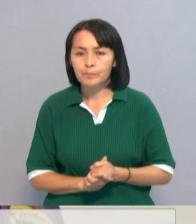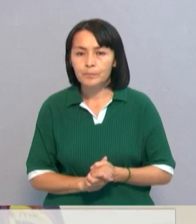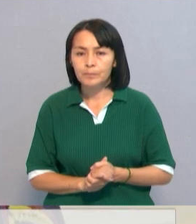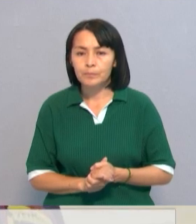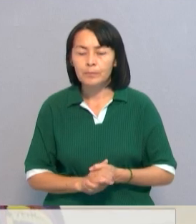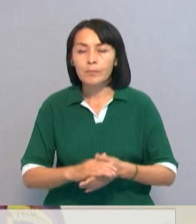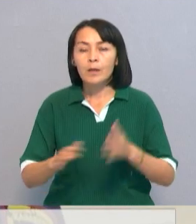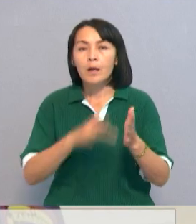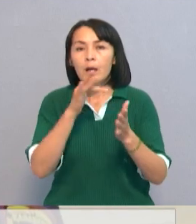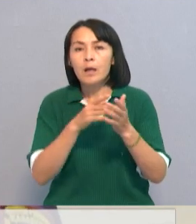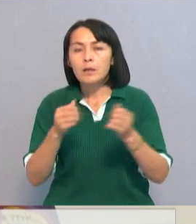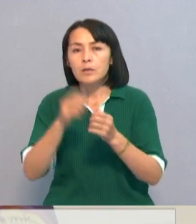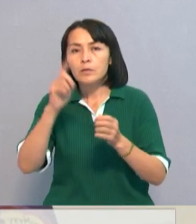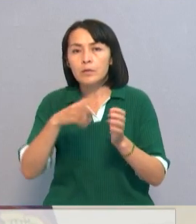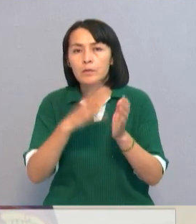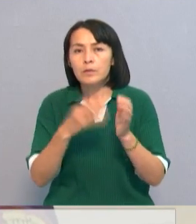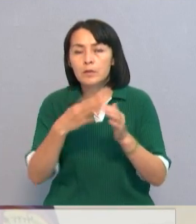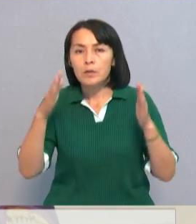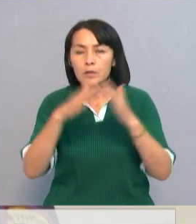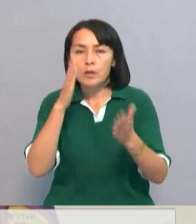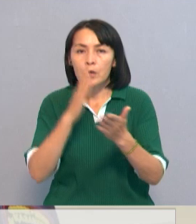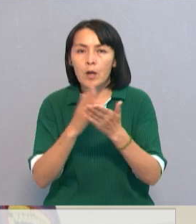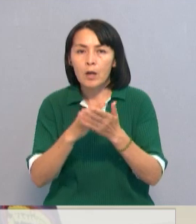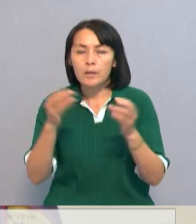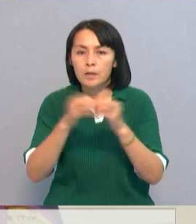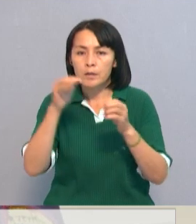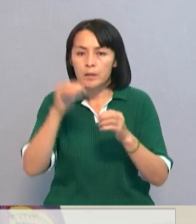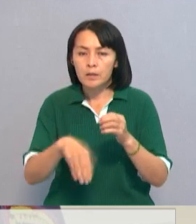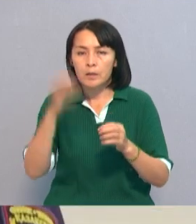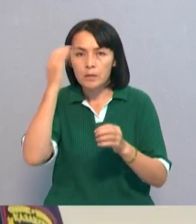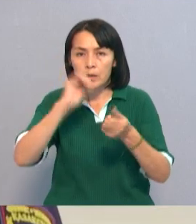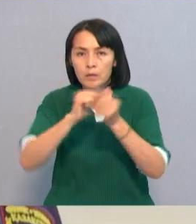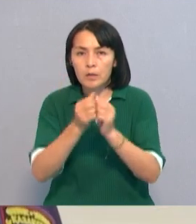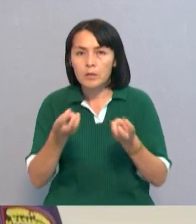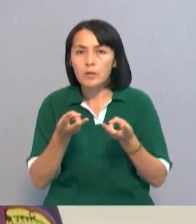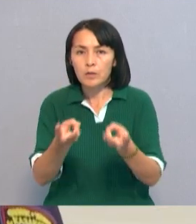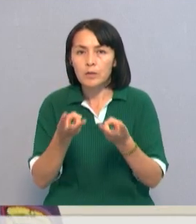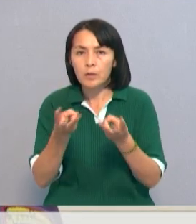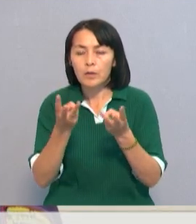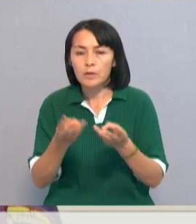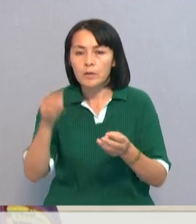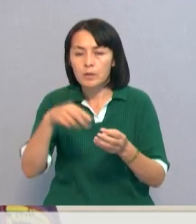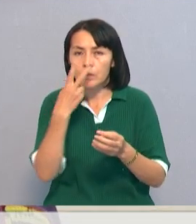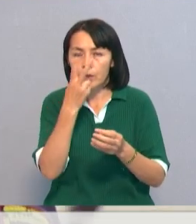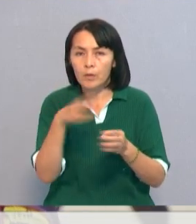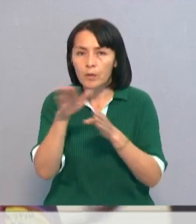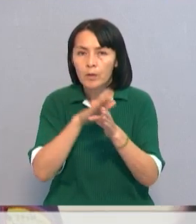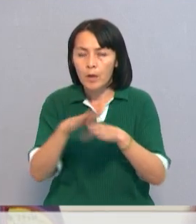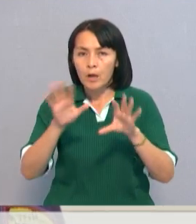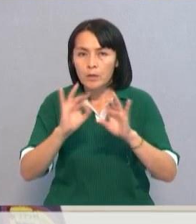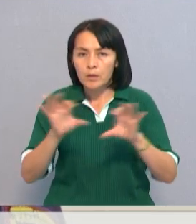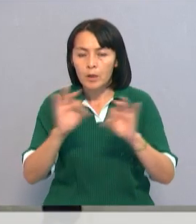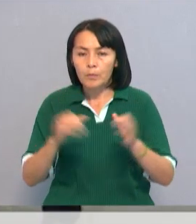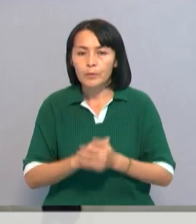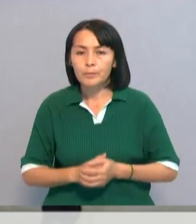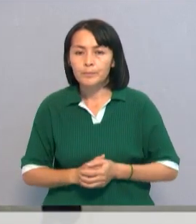На территории города 194 тысячи частных домов, из них 10 105 печи. Мы посещаем эти места и проводим разъяснительную